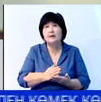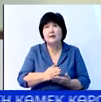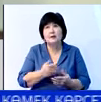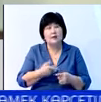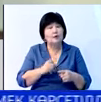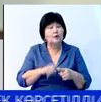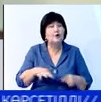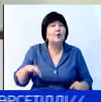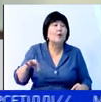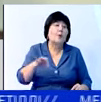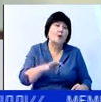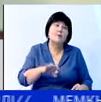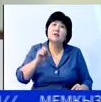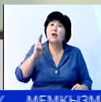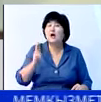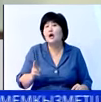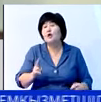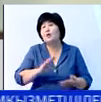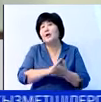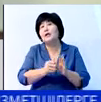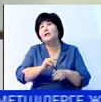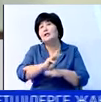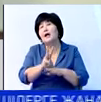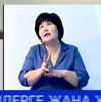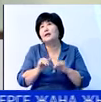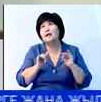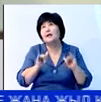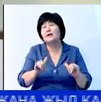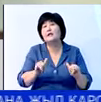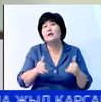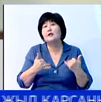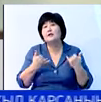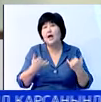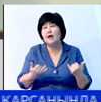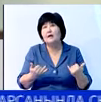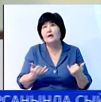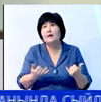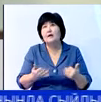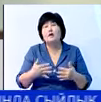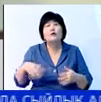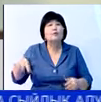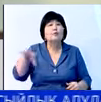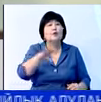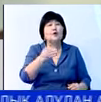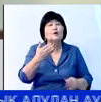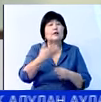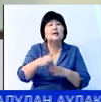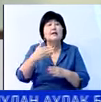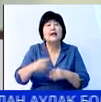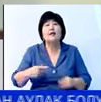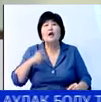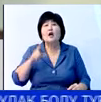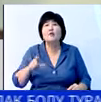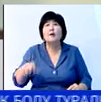Осы облысымыздың әлеуметтік жағдайы жақсаруына, экономикасының нығаюына, бүкіл осы сала мамандарына